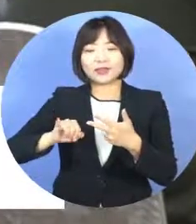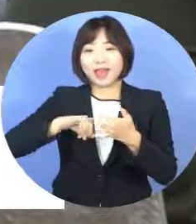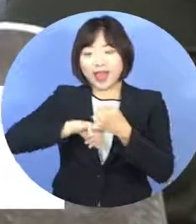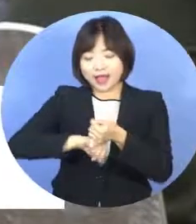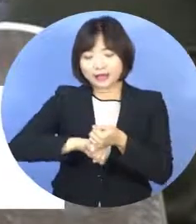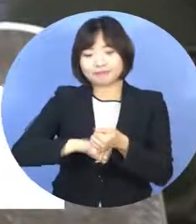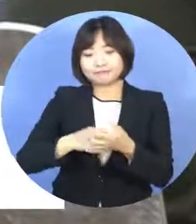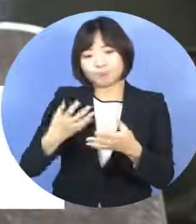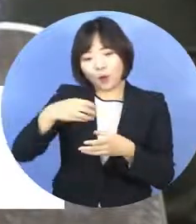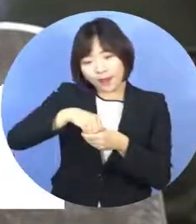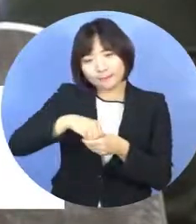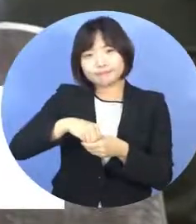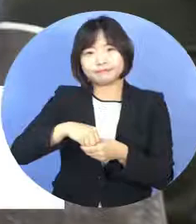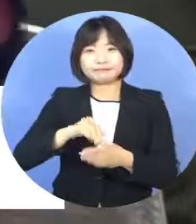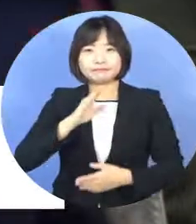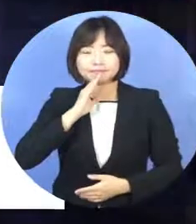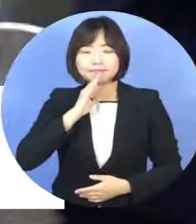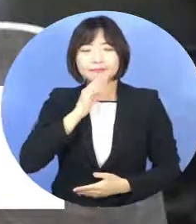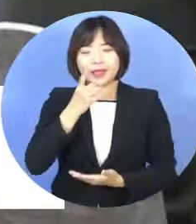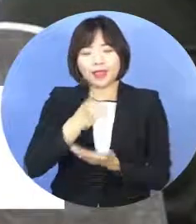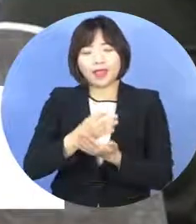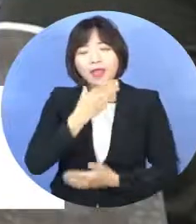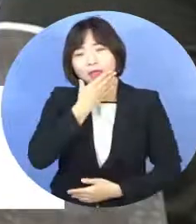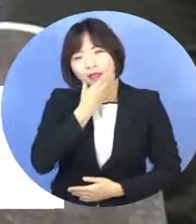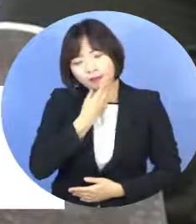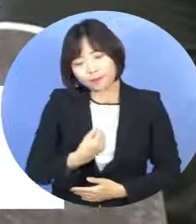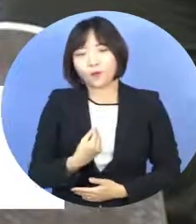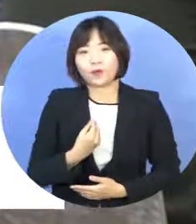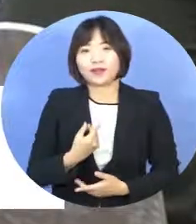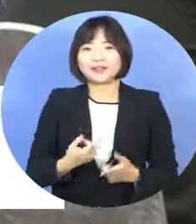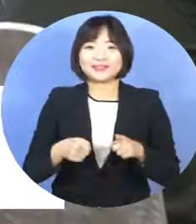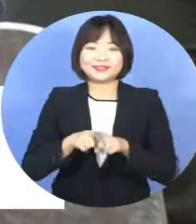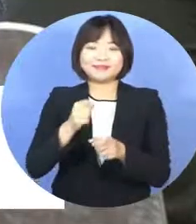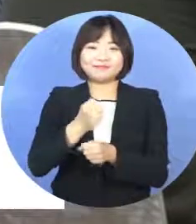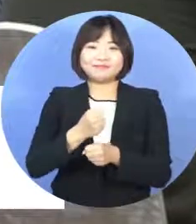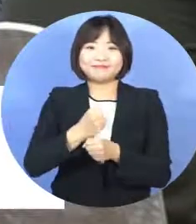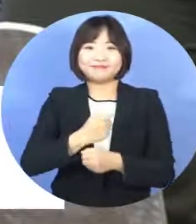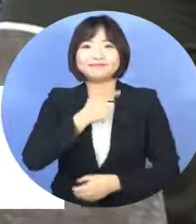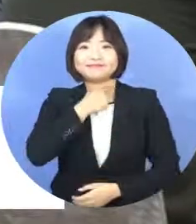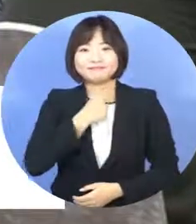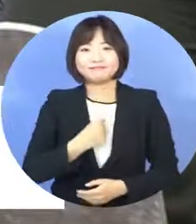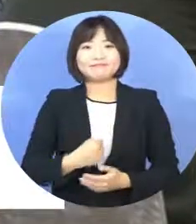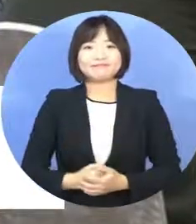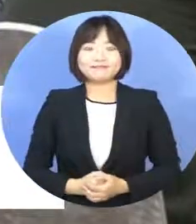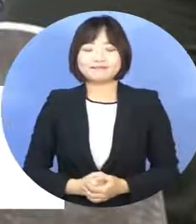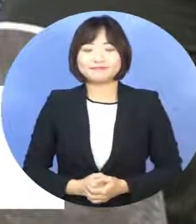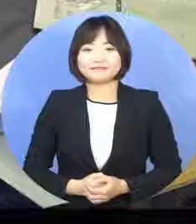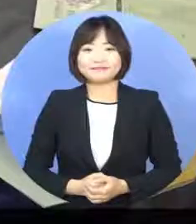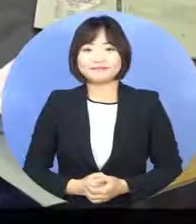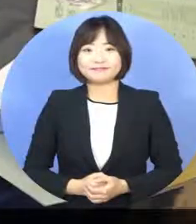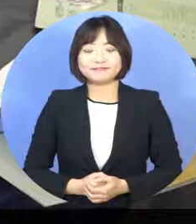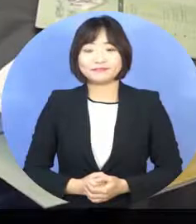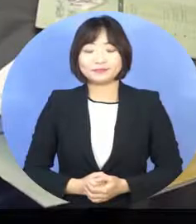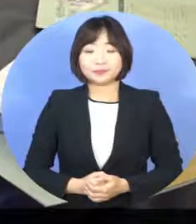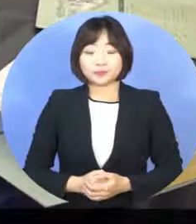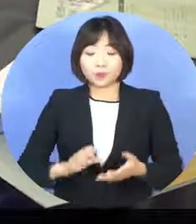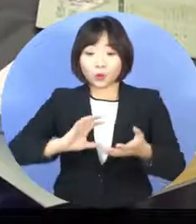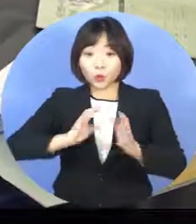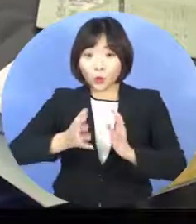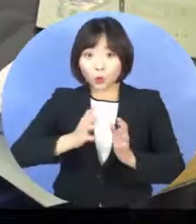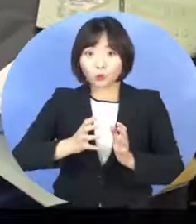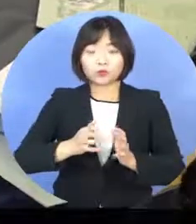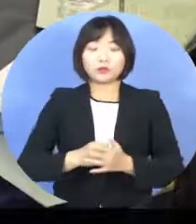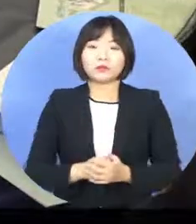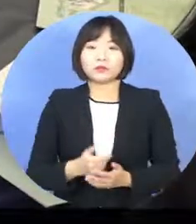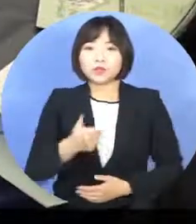큰 천안, 더 큰 행복을 시민 여러분들과 함께 만들어 가겠습니다. 토론은 시민이